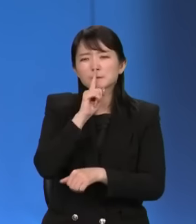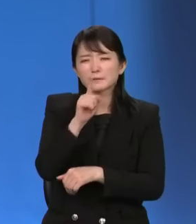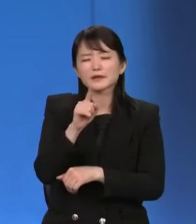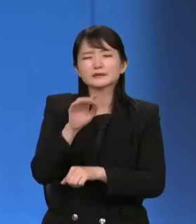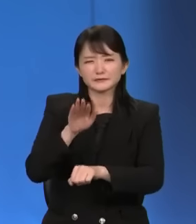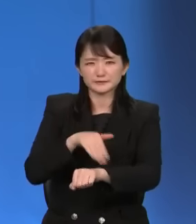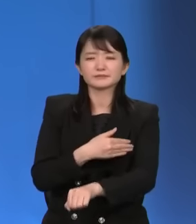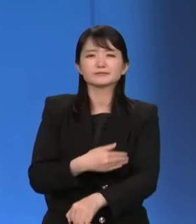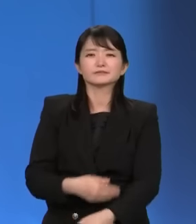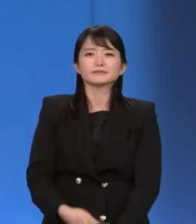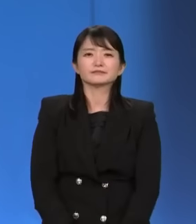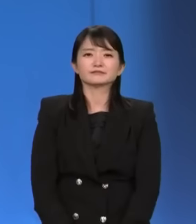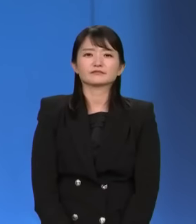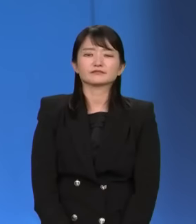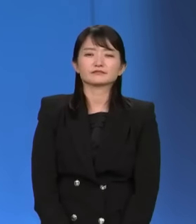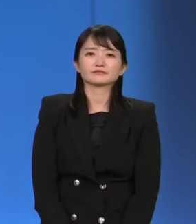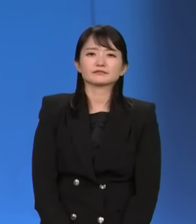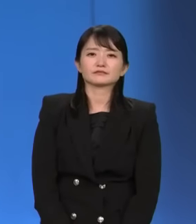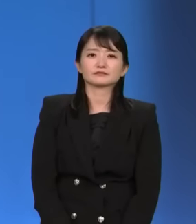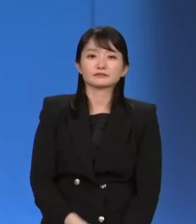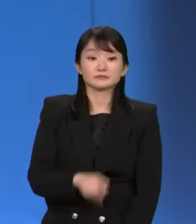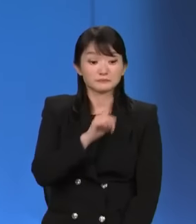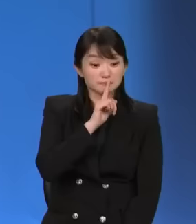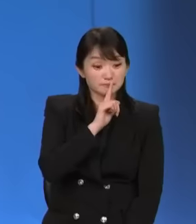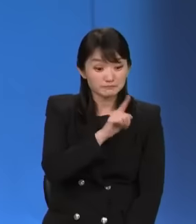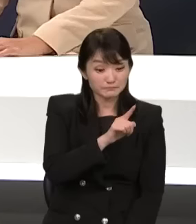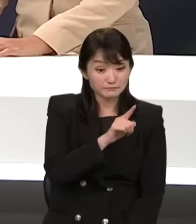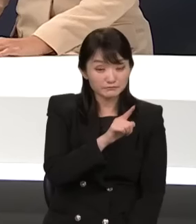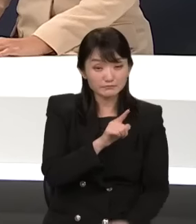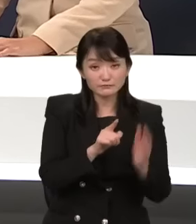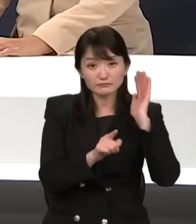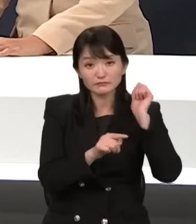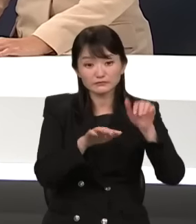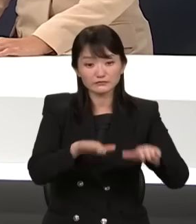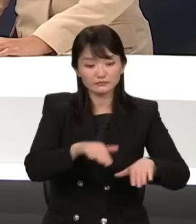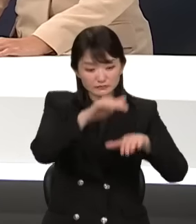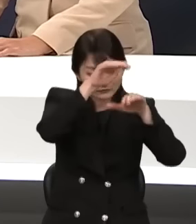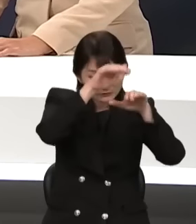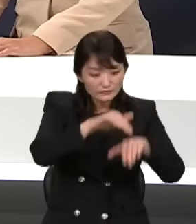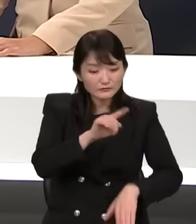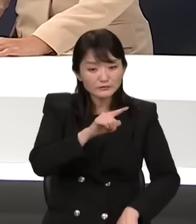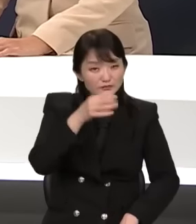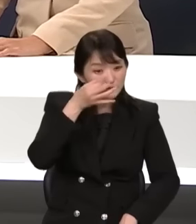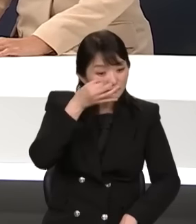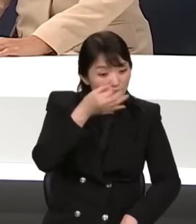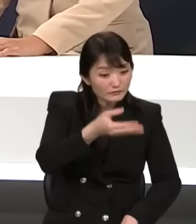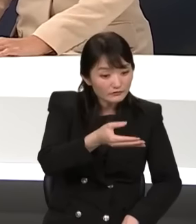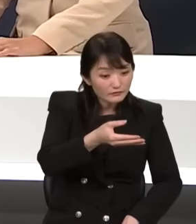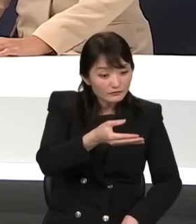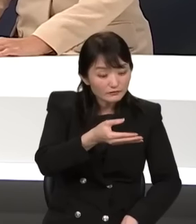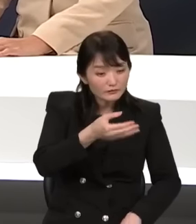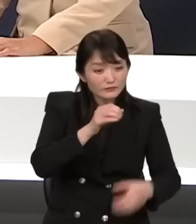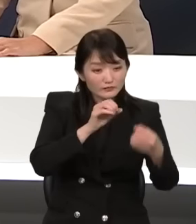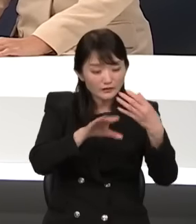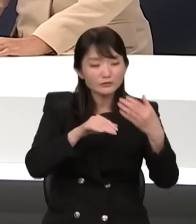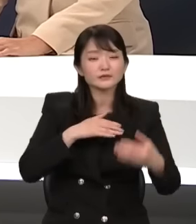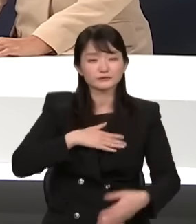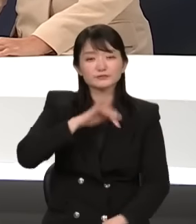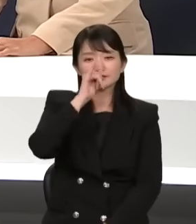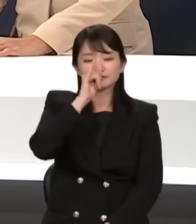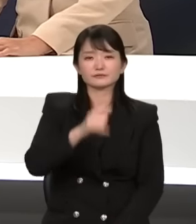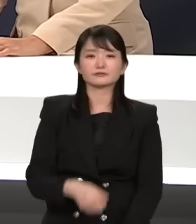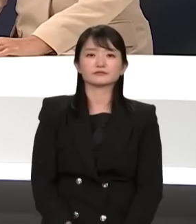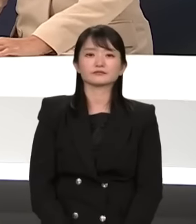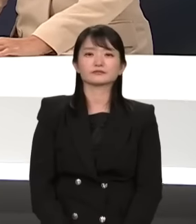문제라는 지적이 나옵니다 그런 발언들이 대통령이 이번 사안을 어떻게 보여주는지 보여 주는 거 같습니다네 맞습니다